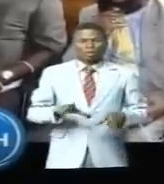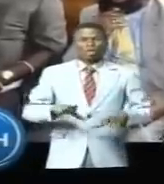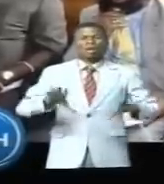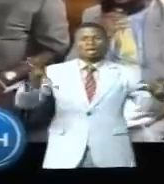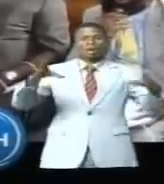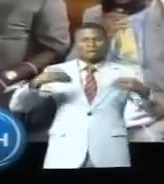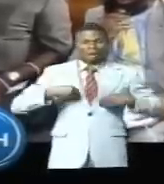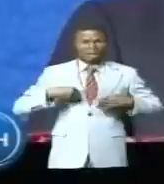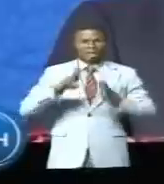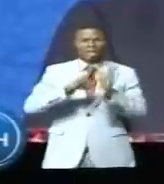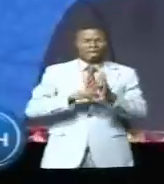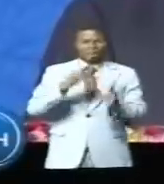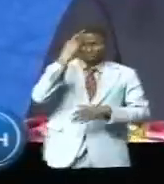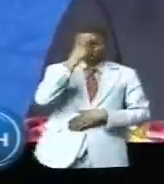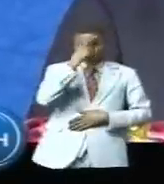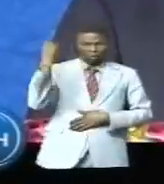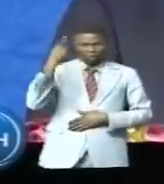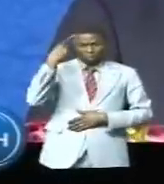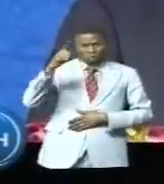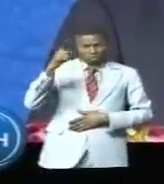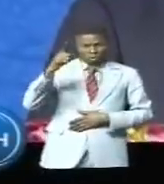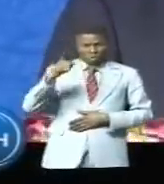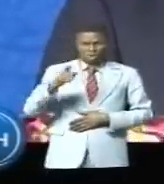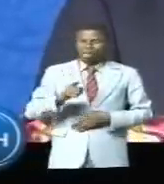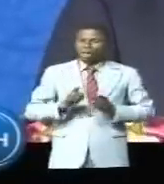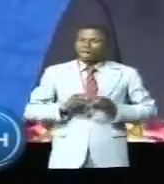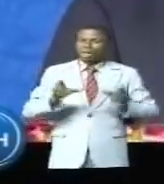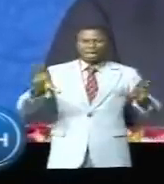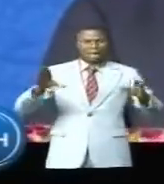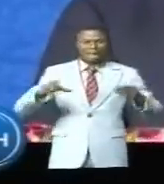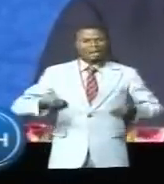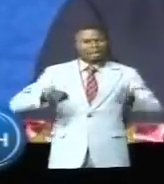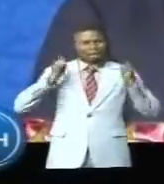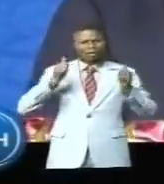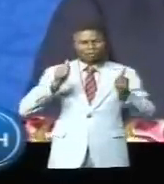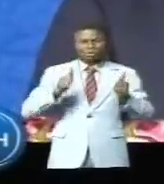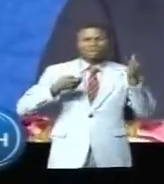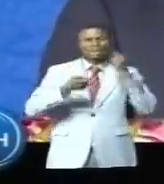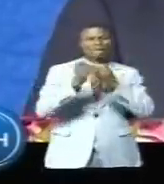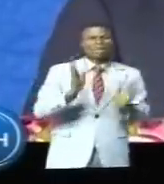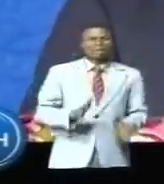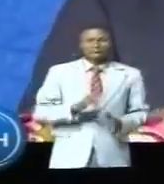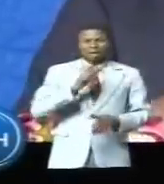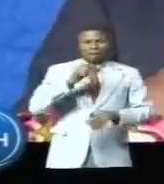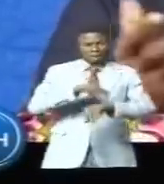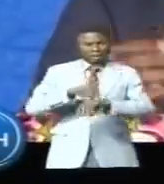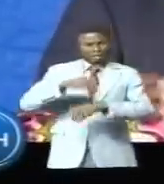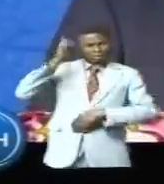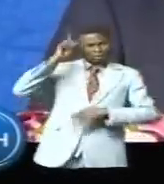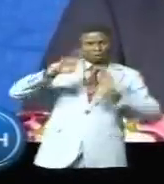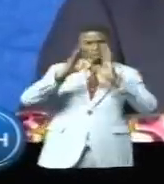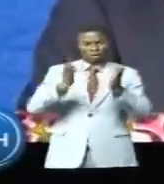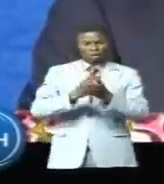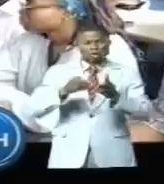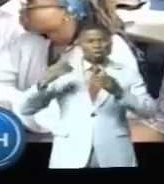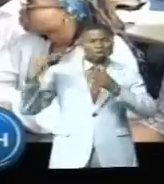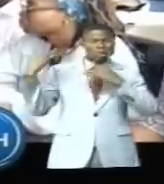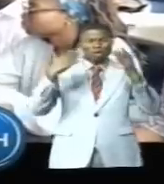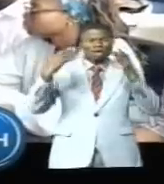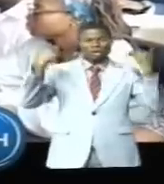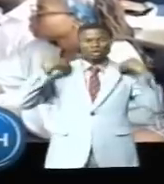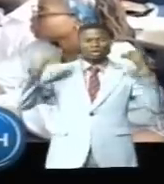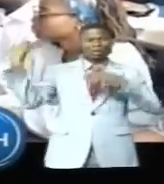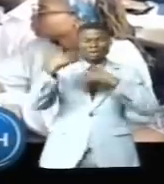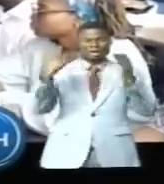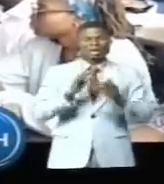le traité de Rome pour ne pas laisser impunis les auteurs de crimes, même si à l'époque tous les seigneurs de guerre faisaient partie